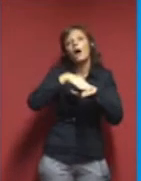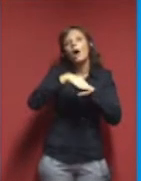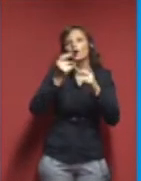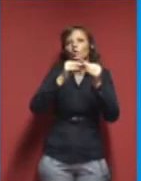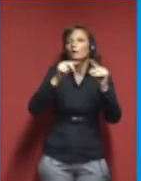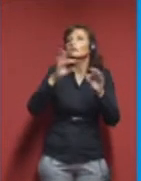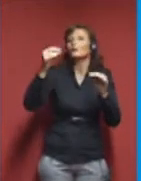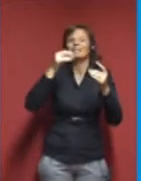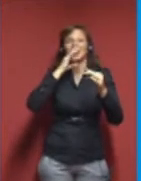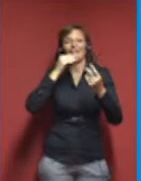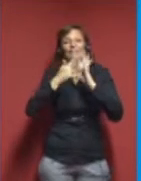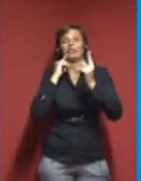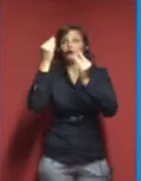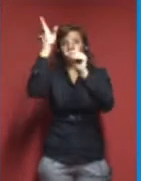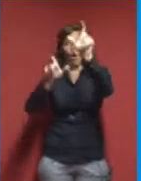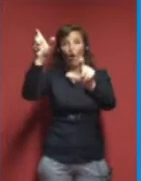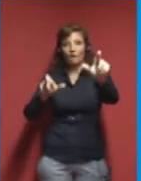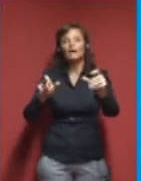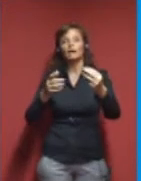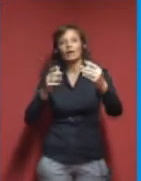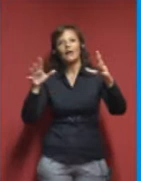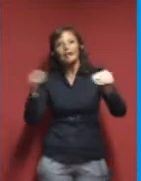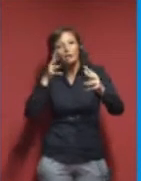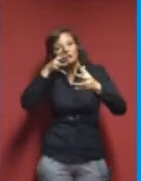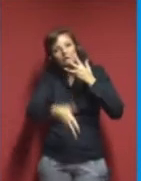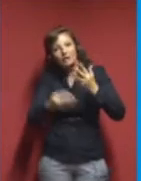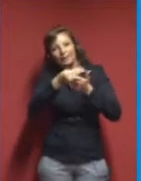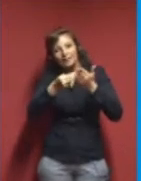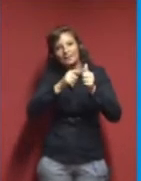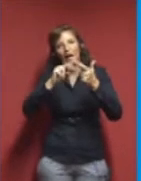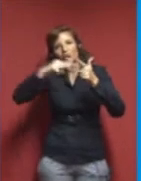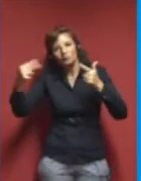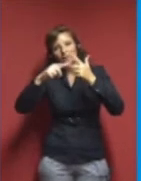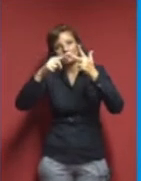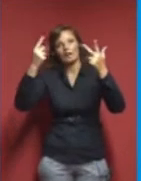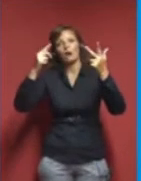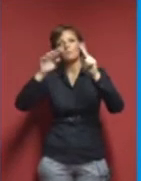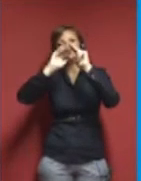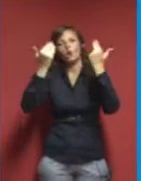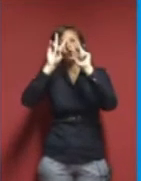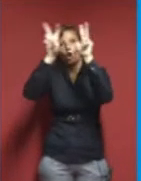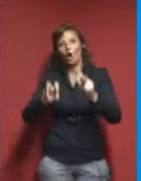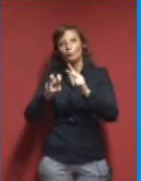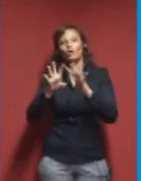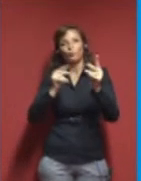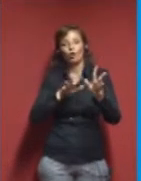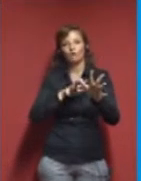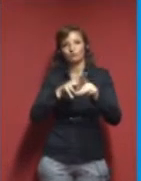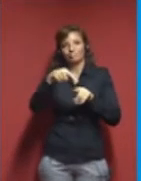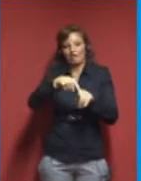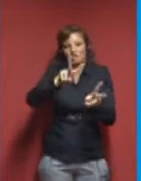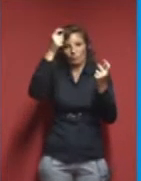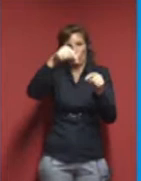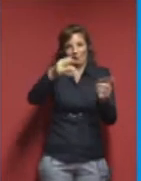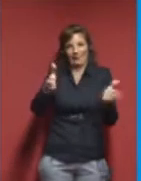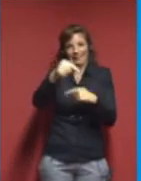all'arte, al design, all'ingegnerizzazione e al mondo del computer. E questo è il pubblico